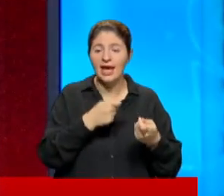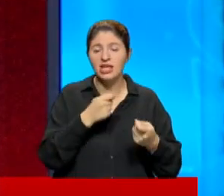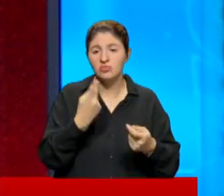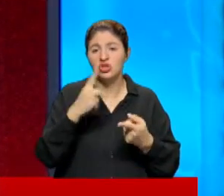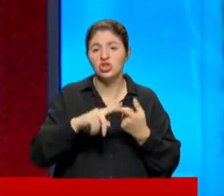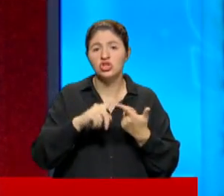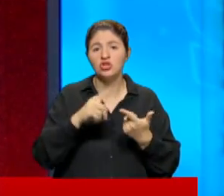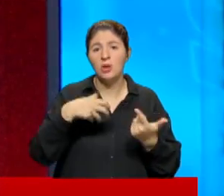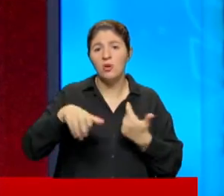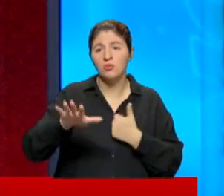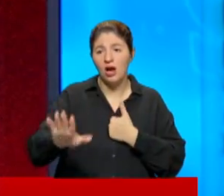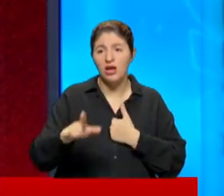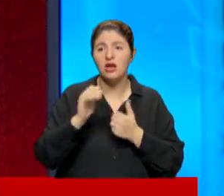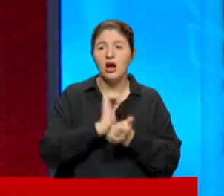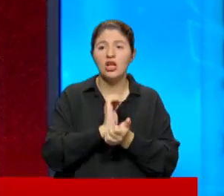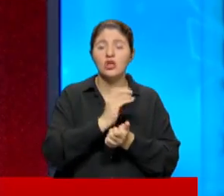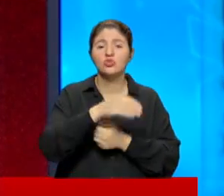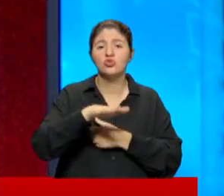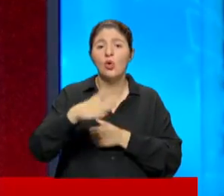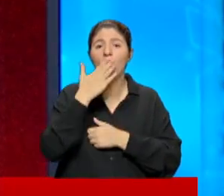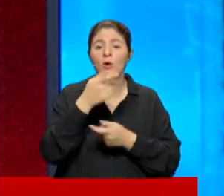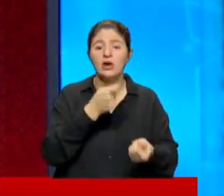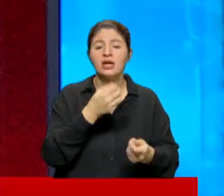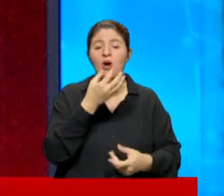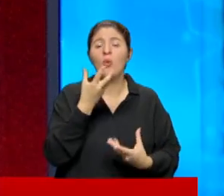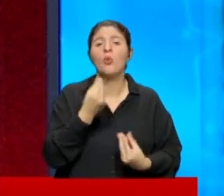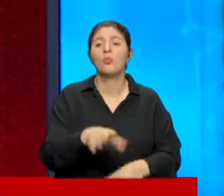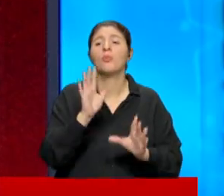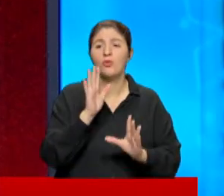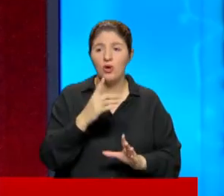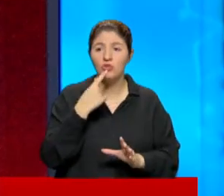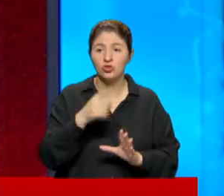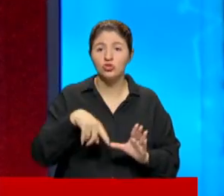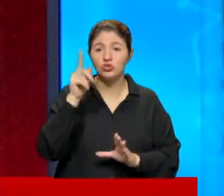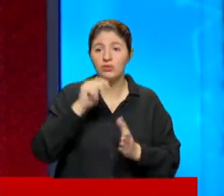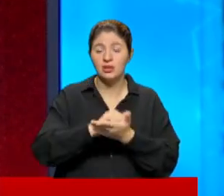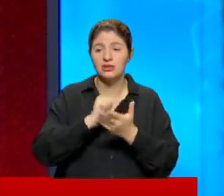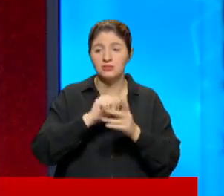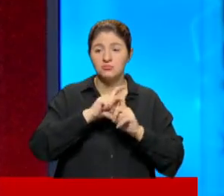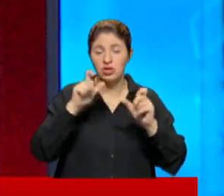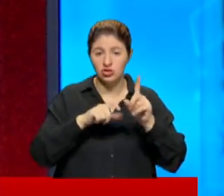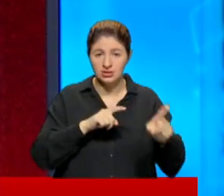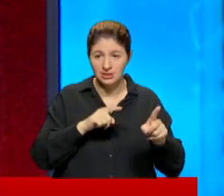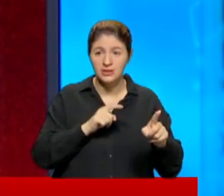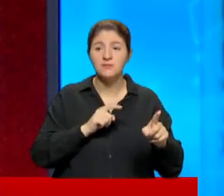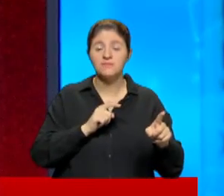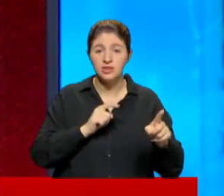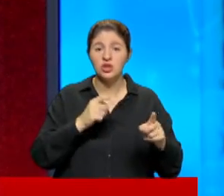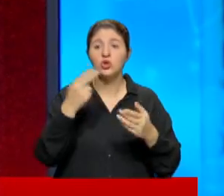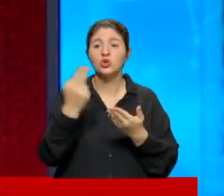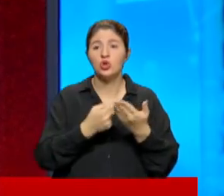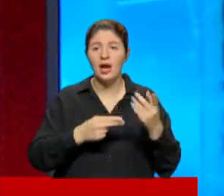ikinci planda kaldı aileler çocuklarını okutamıyorum Gündem gazetesinin manşeti Antalya Gündem Gazetesi'nin manşeti